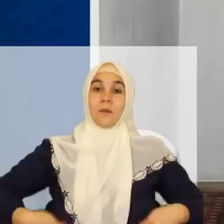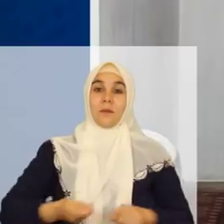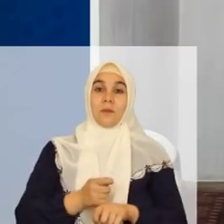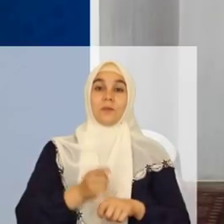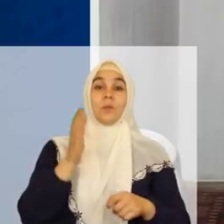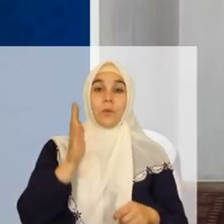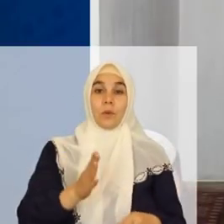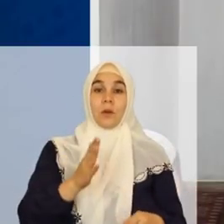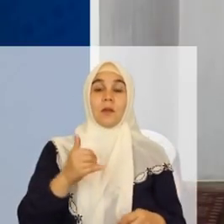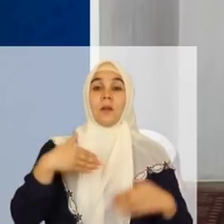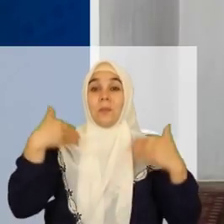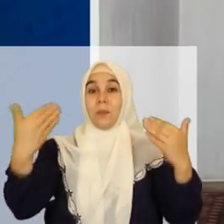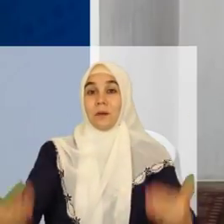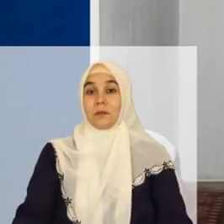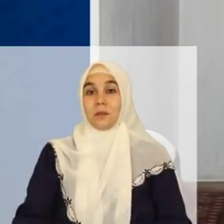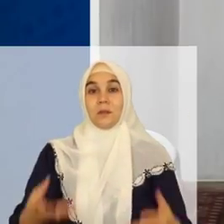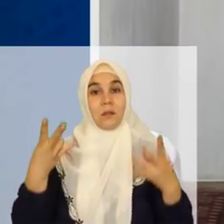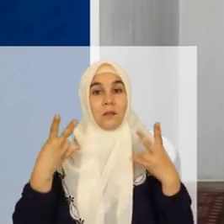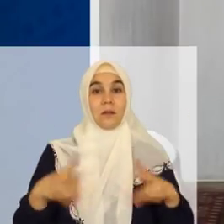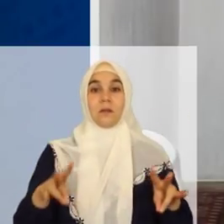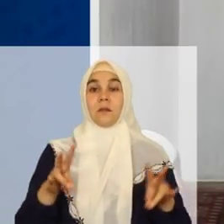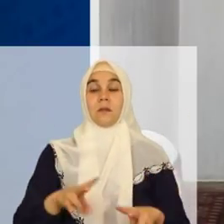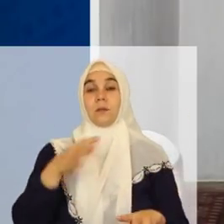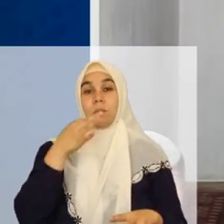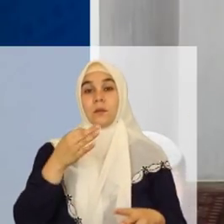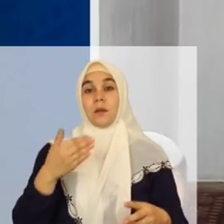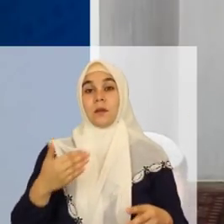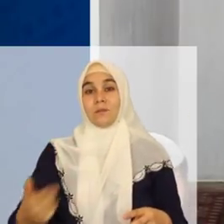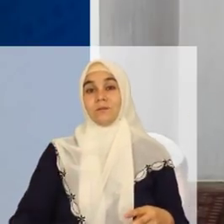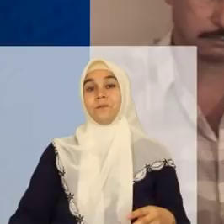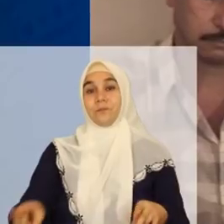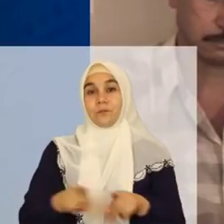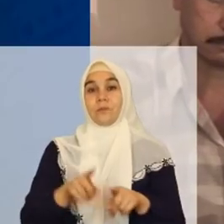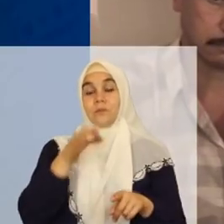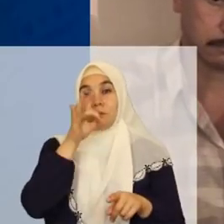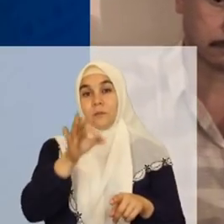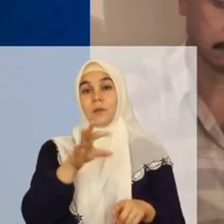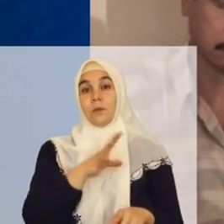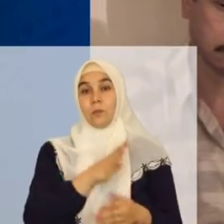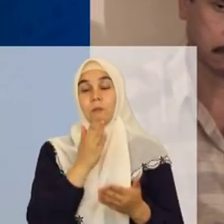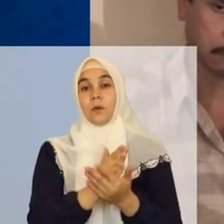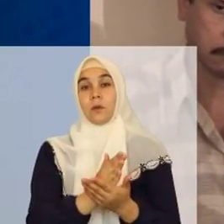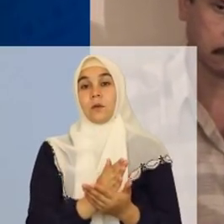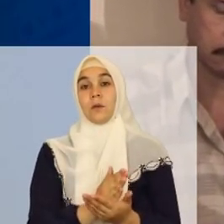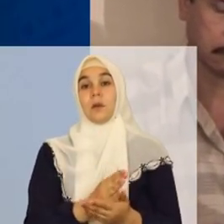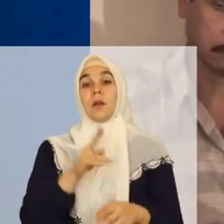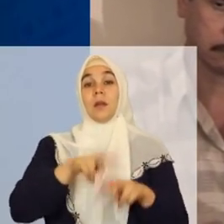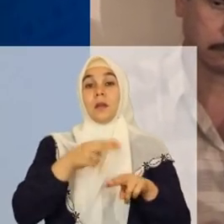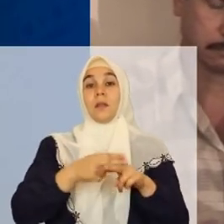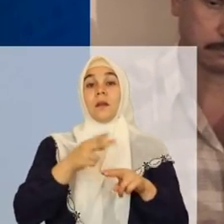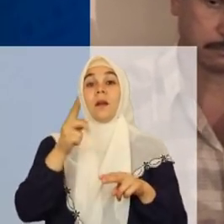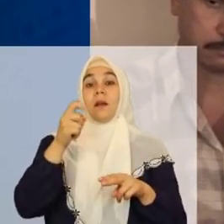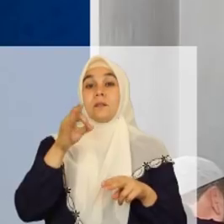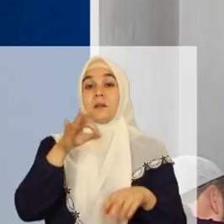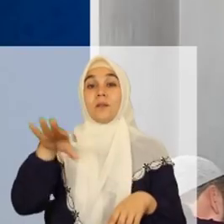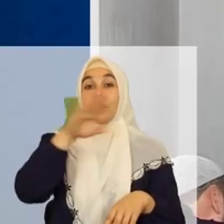bo'lgan, shu to'pig'dan pastga tushmasligi kerakligi to'g'risida hadis shariflar bor. Bu hadislarni